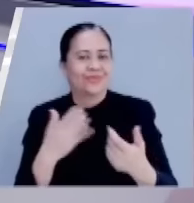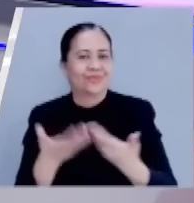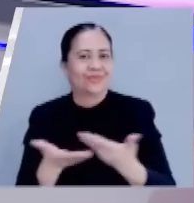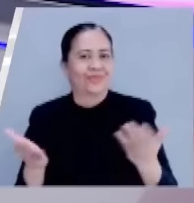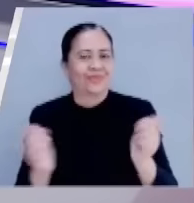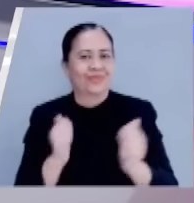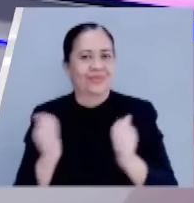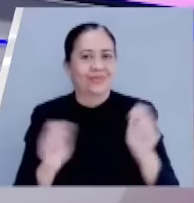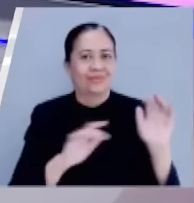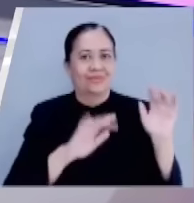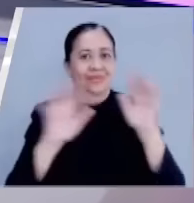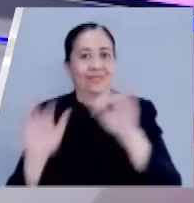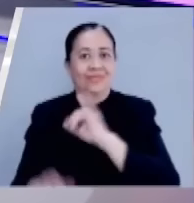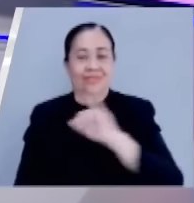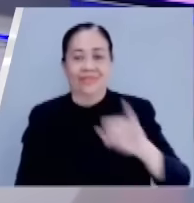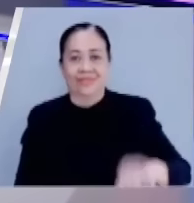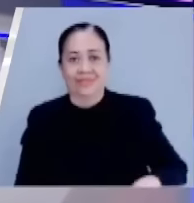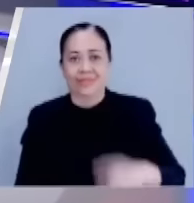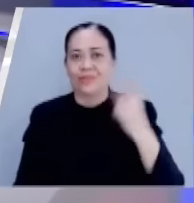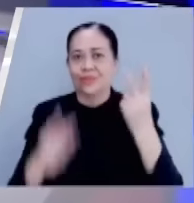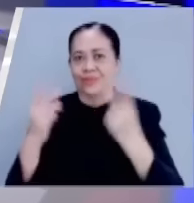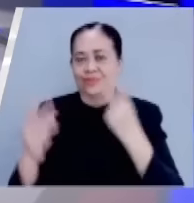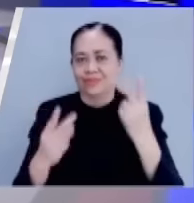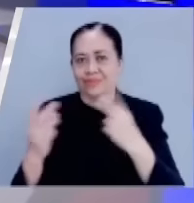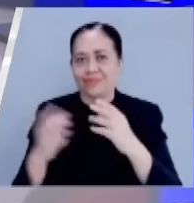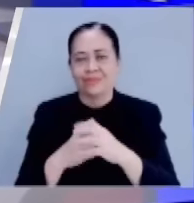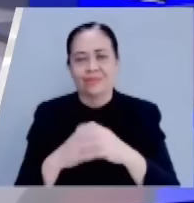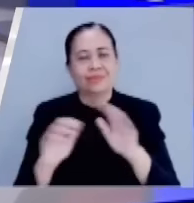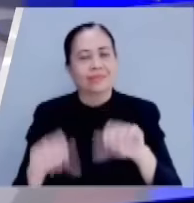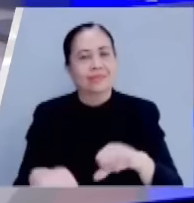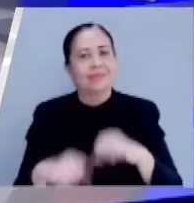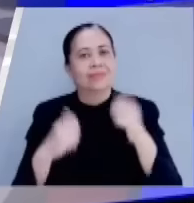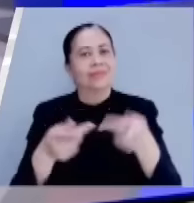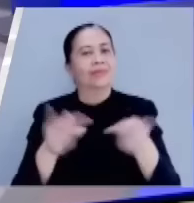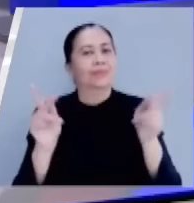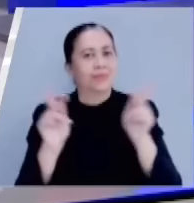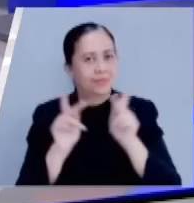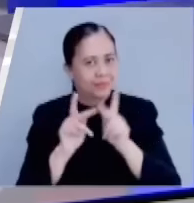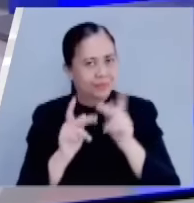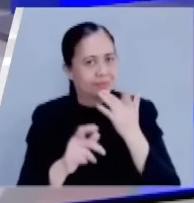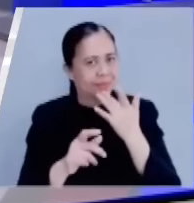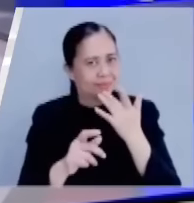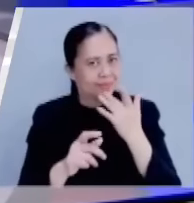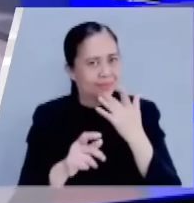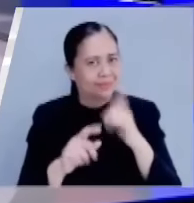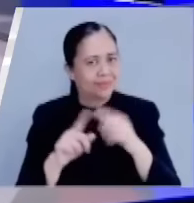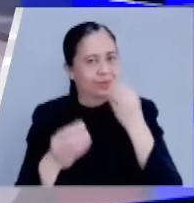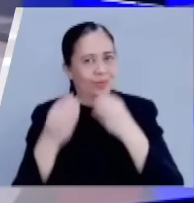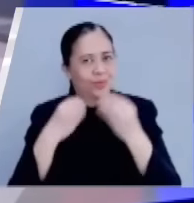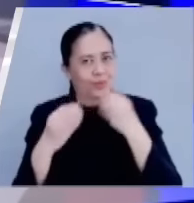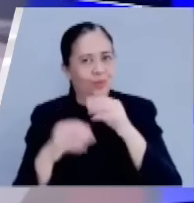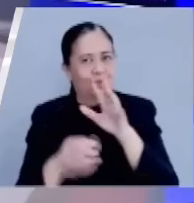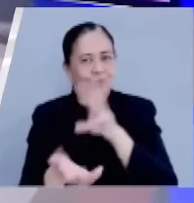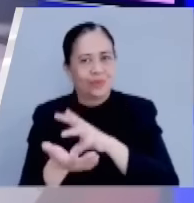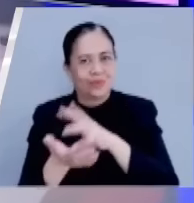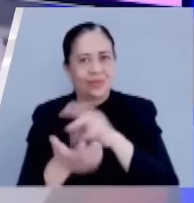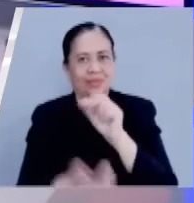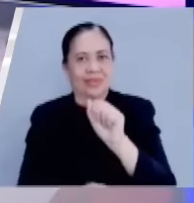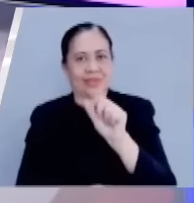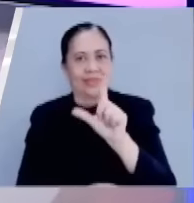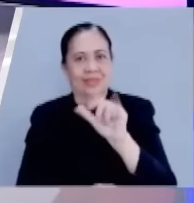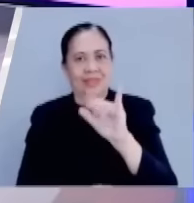dumayo sa Isabela para bisitahin ang mga ipinagmamalaking lugar at tikman ang mga pagkain ng bayan ng Alicia. May